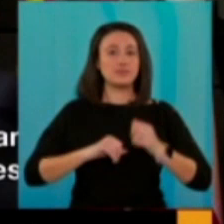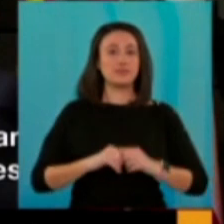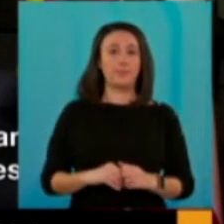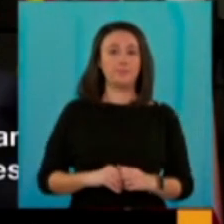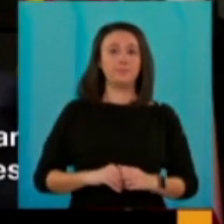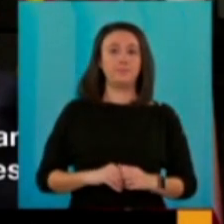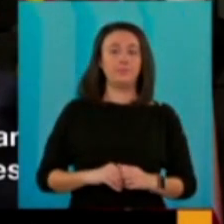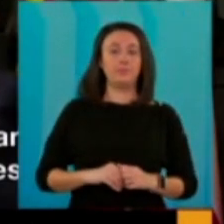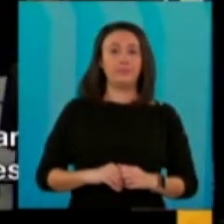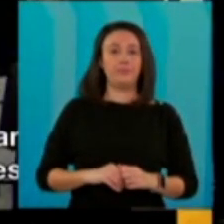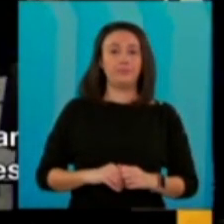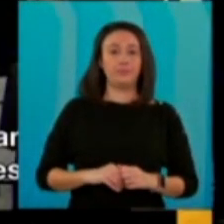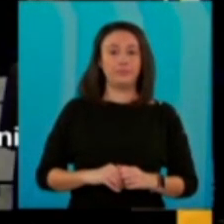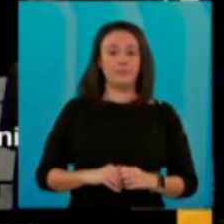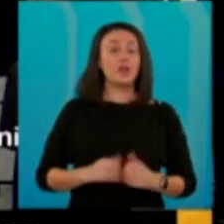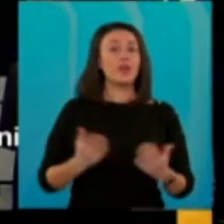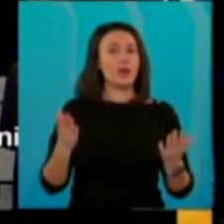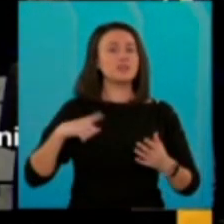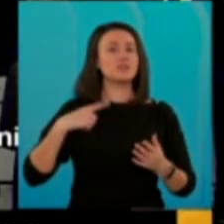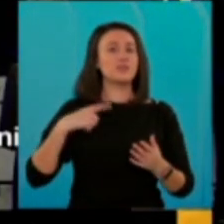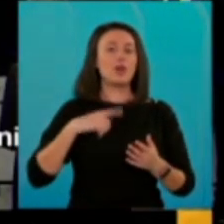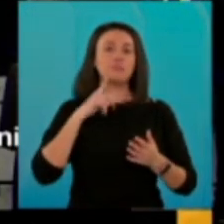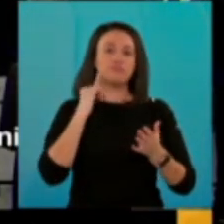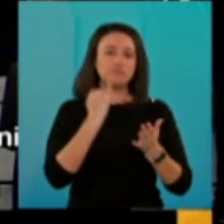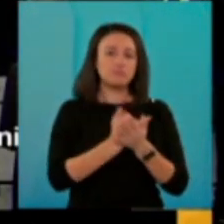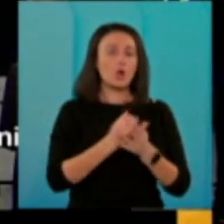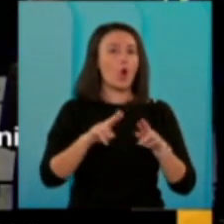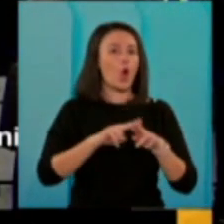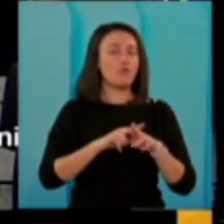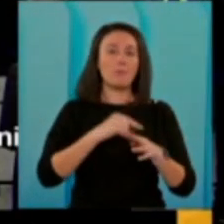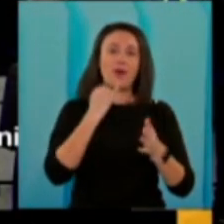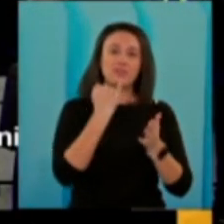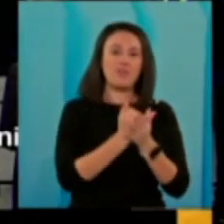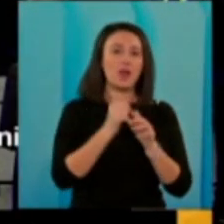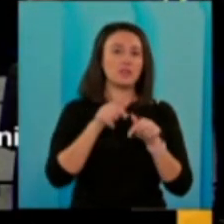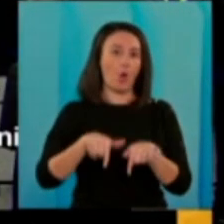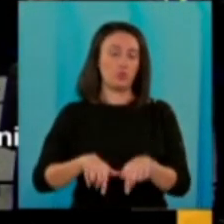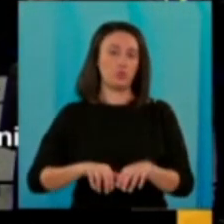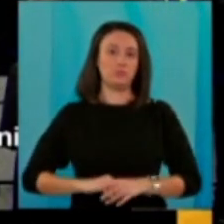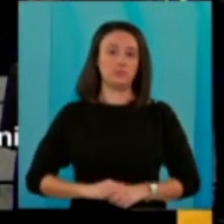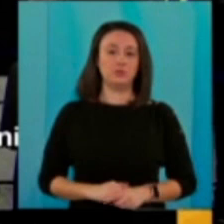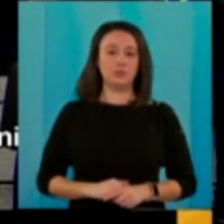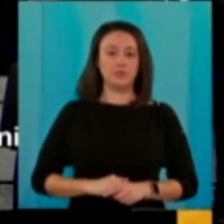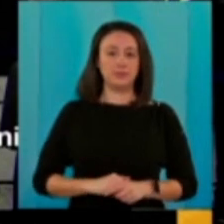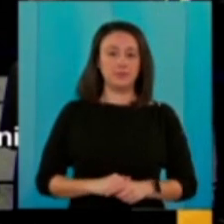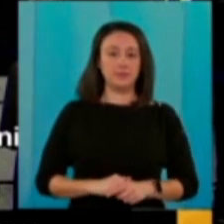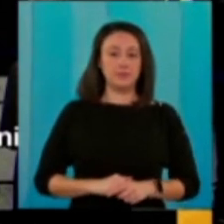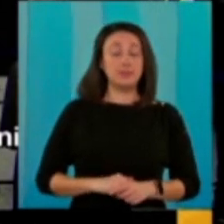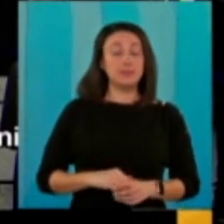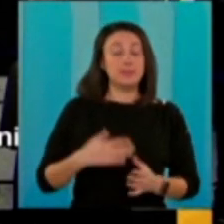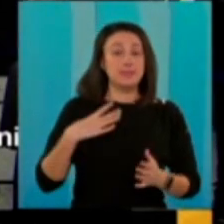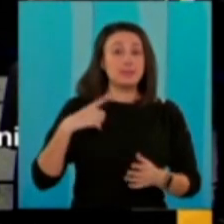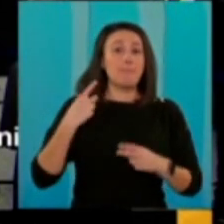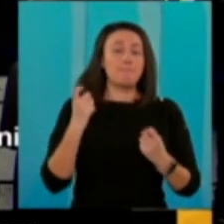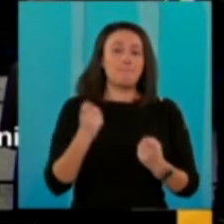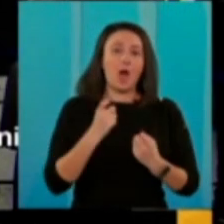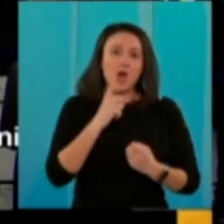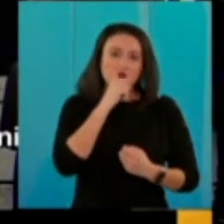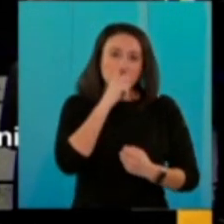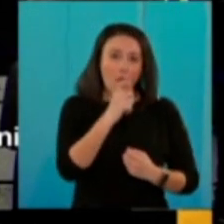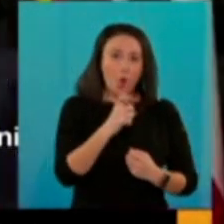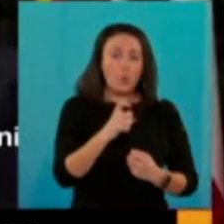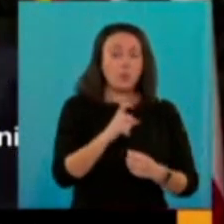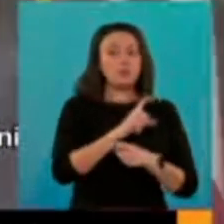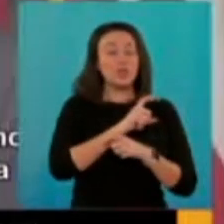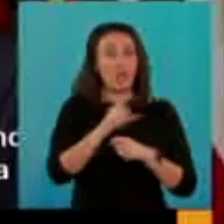reality of now, of the moment, which is the worsened security situation because of the